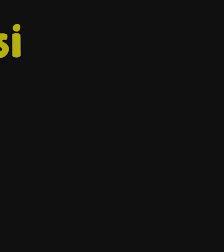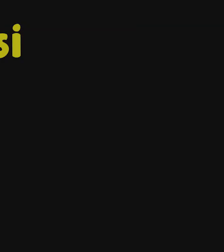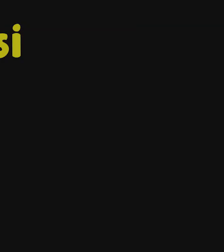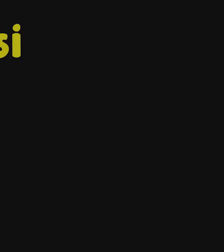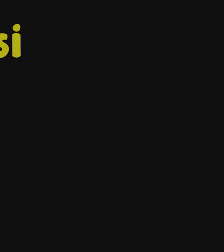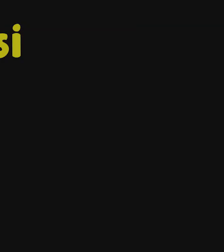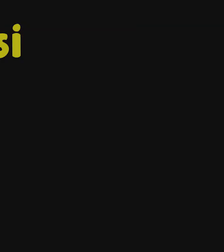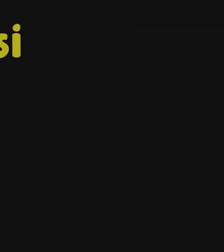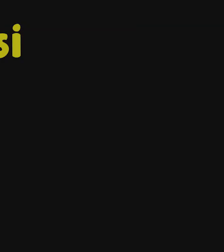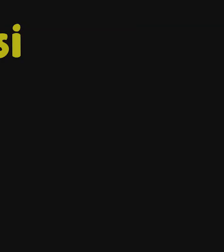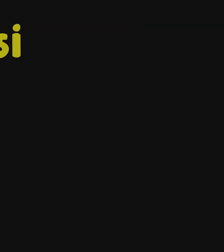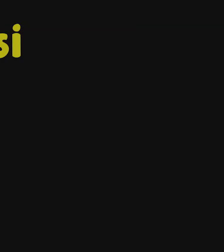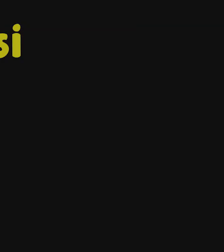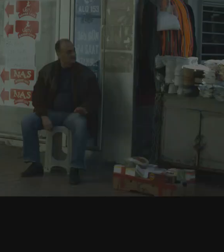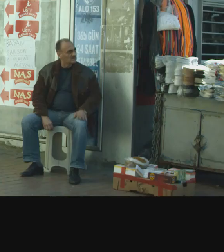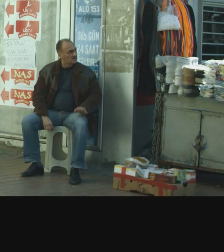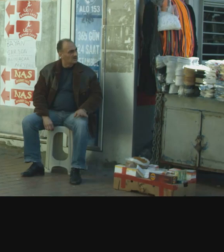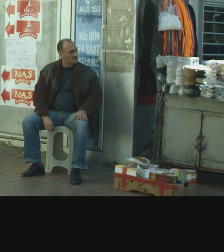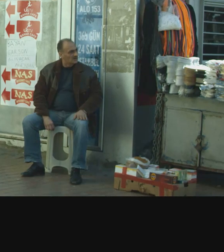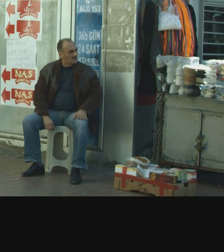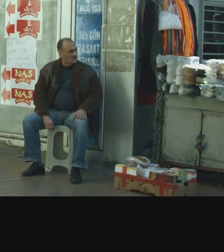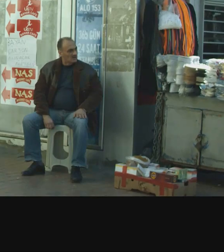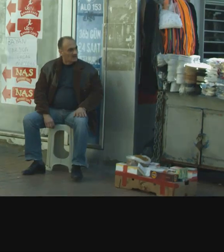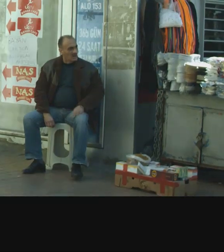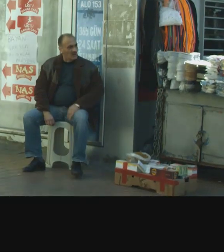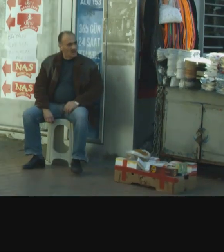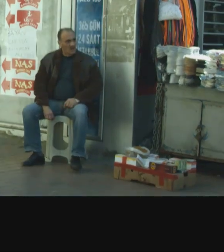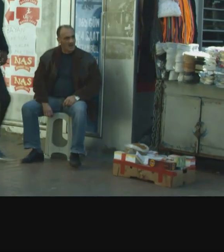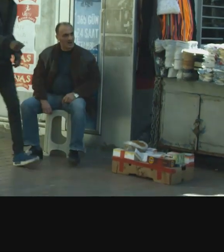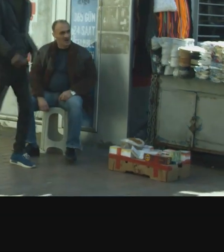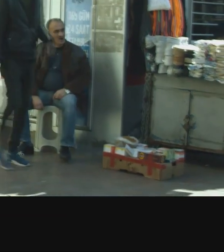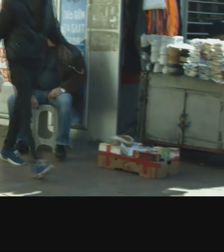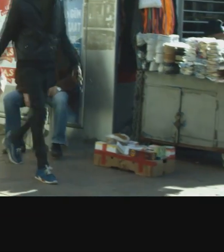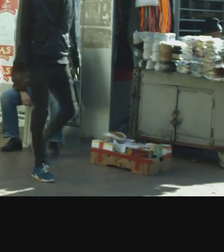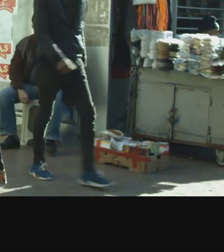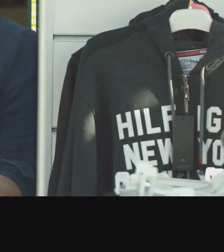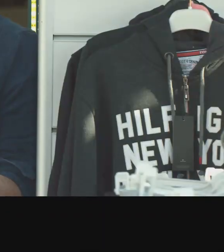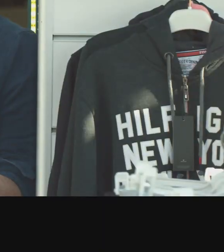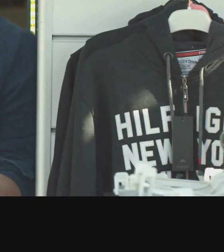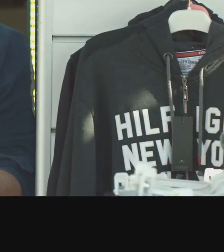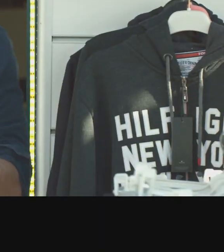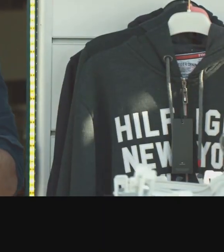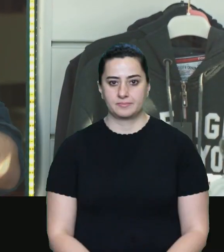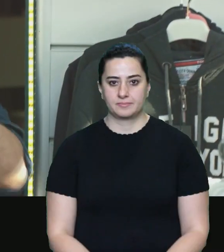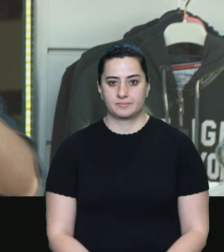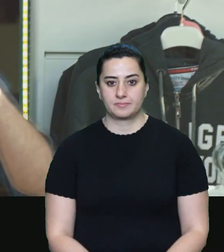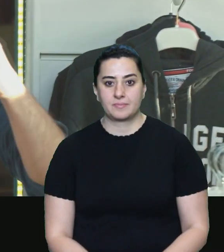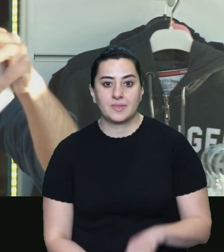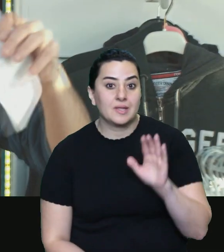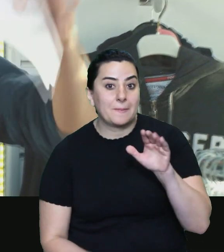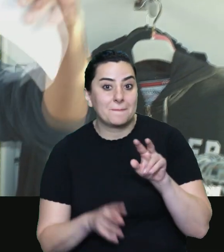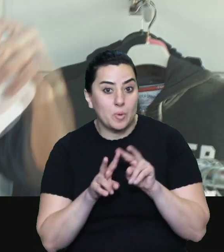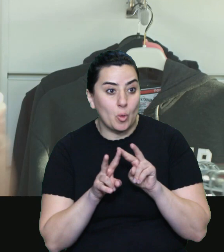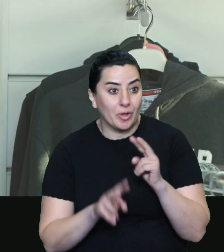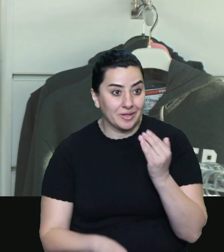Siyah fonda sarı harflerle Almodovar teorisi yazdı. Kadın çarşı içinde onu gören bir adam hareketlendi. Miro,